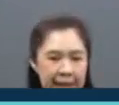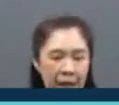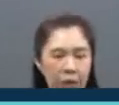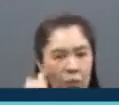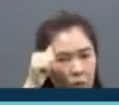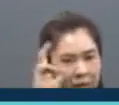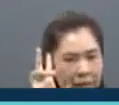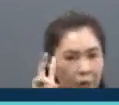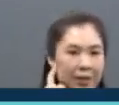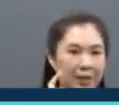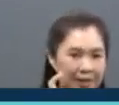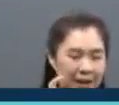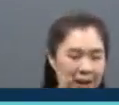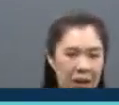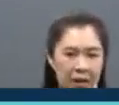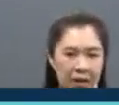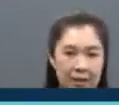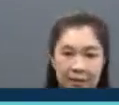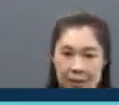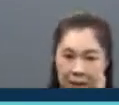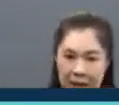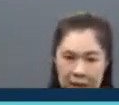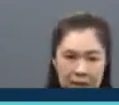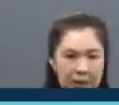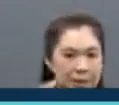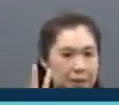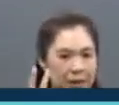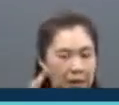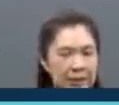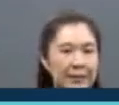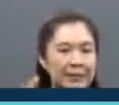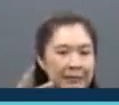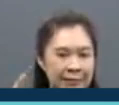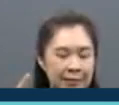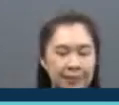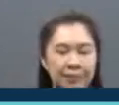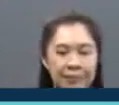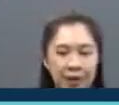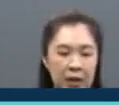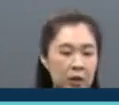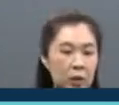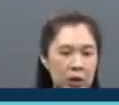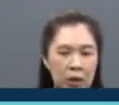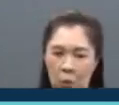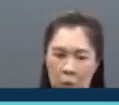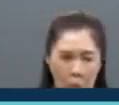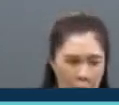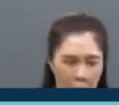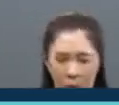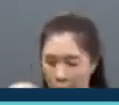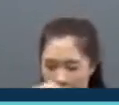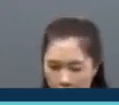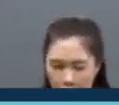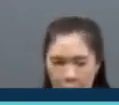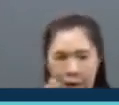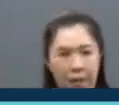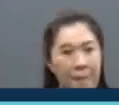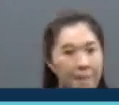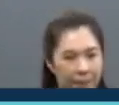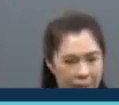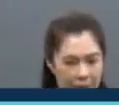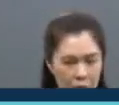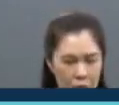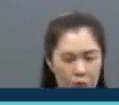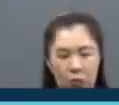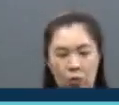หลายหน่วยงานร่วมขับเคลื่อนการจัดงานเฉลิมฉลองเทศกาลสงกรานต์และเตรียมพร้อมอย่างรอบด้าน นางสาวถาปณีเกียรติไพบูลย์ผู้ว่าการ